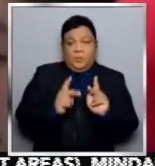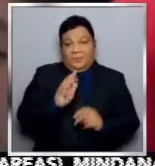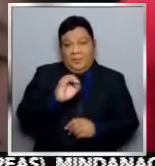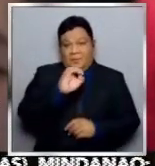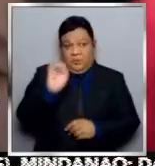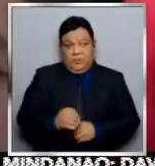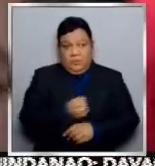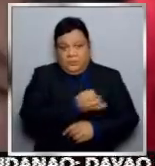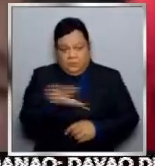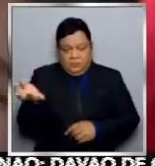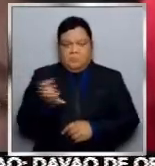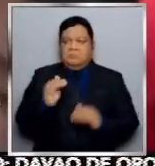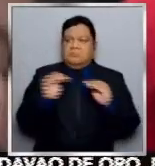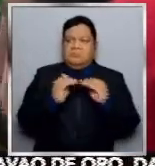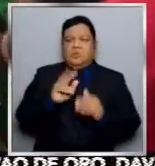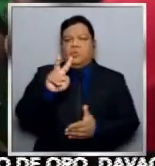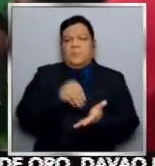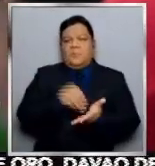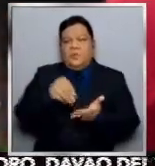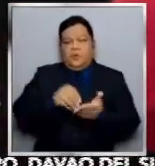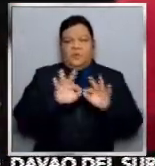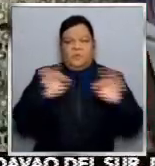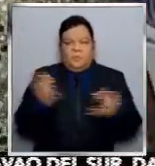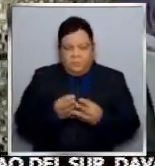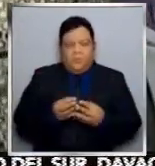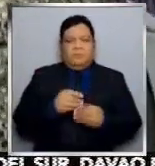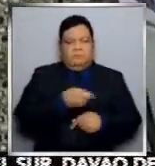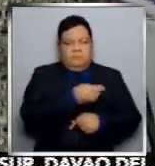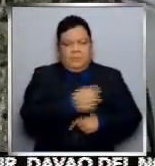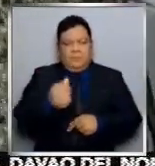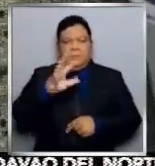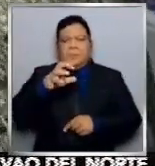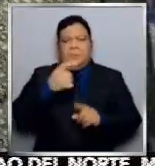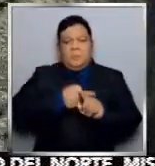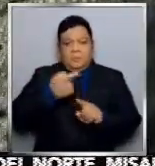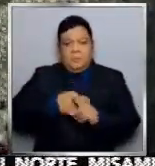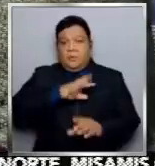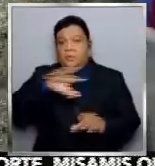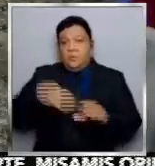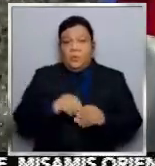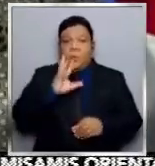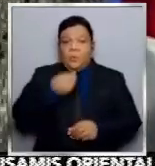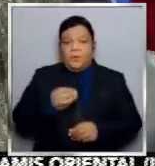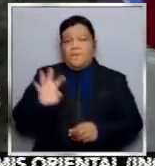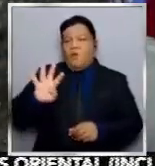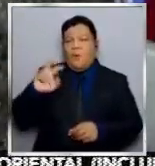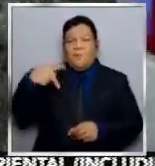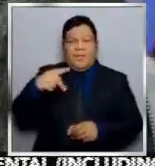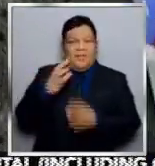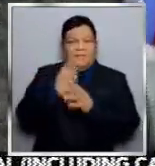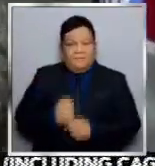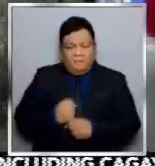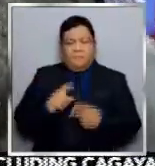mahigit 12 milyong pamilya. Kabila na po rito ang mga beneficiary ng Pantawid Pamilyang Pilipino Program o 4Ps, mga